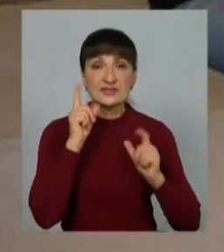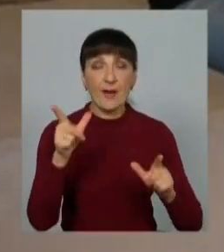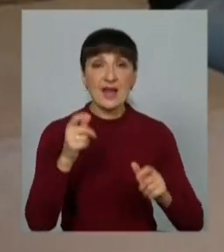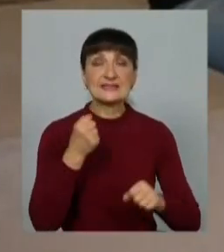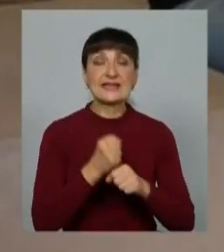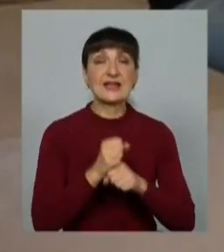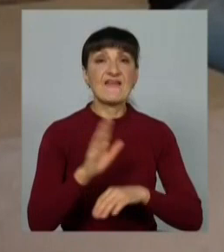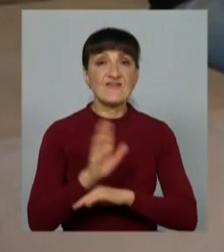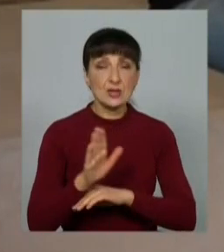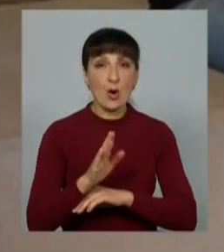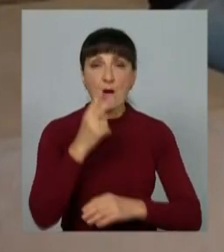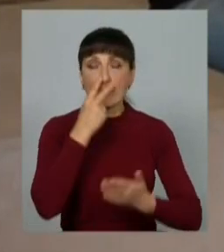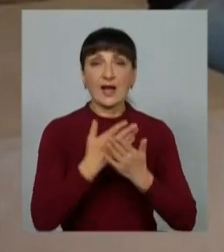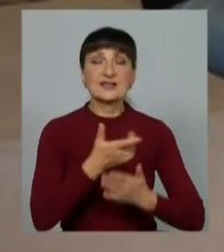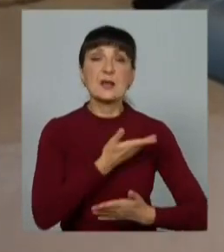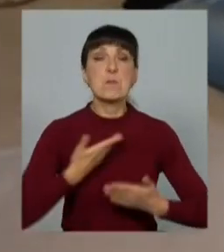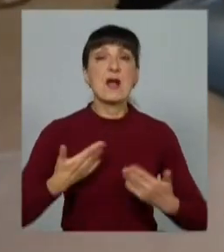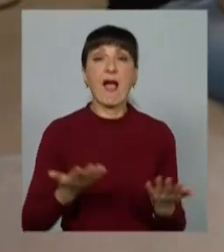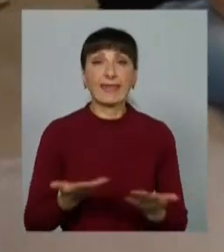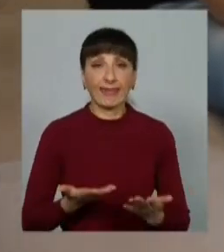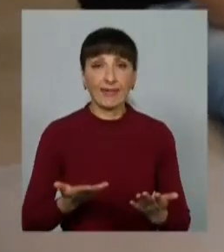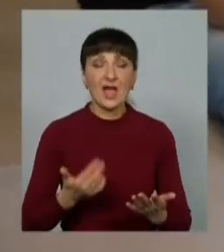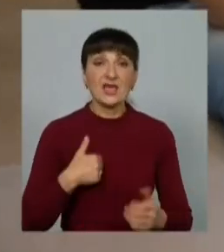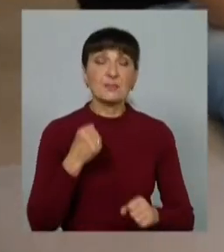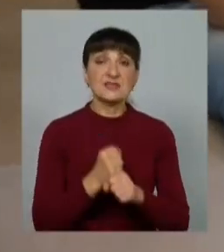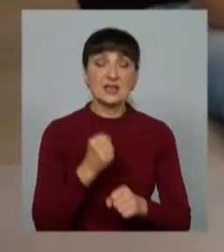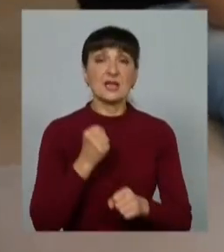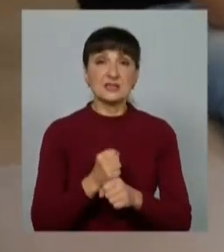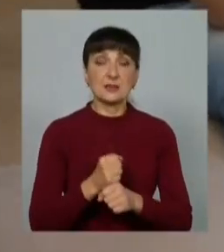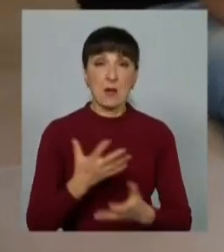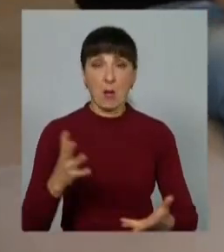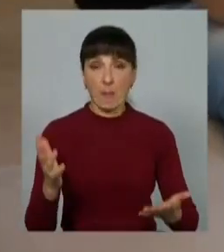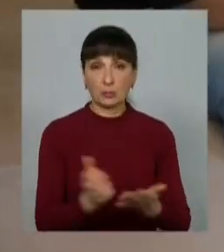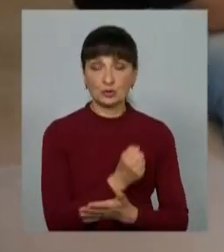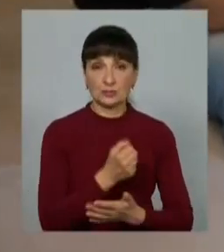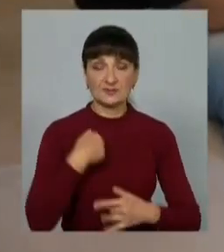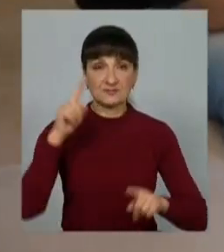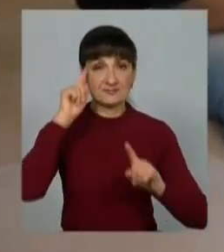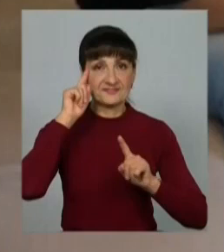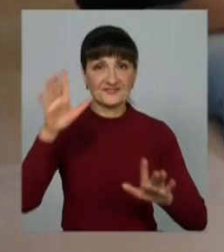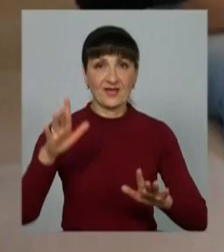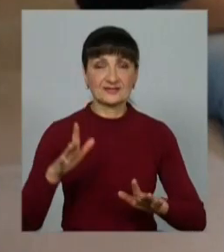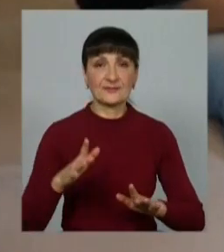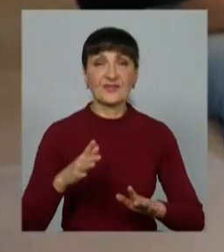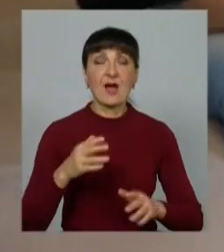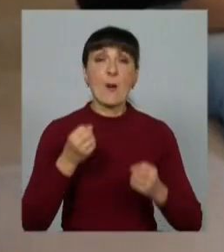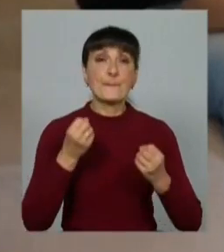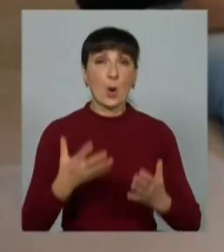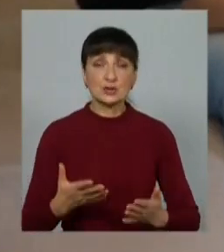показать, какие мы на самом деле. И просто делали, и так все получилось. Ваше мнение, ребята? Я думаю, что это